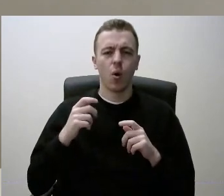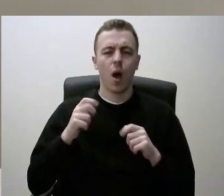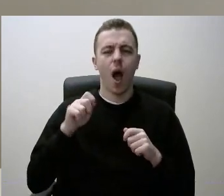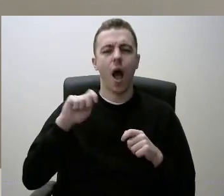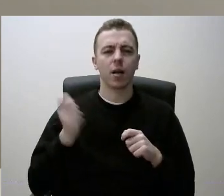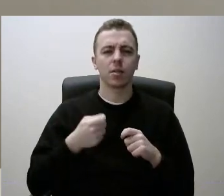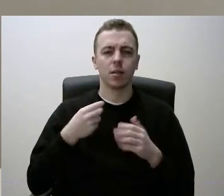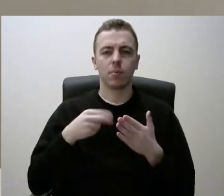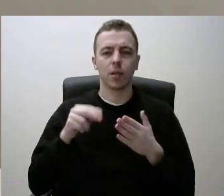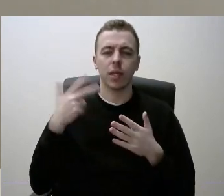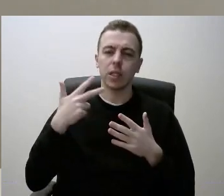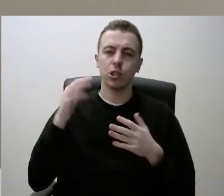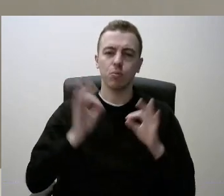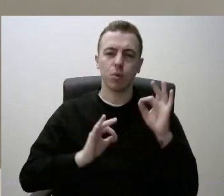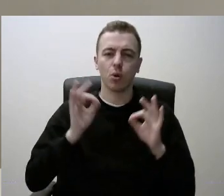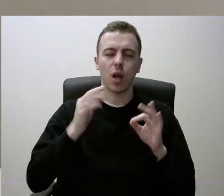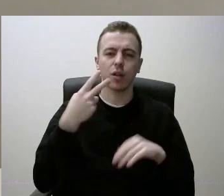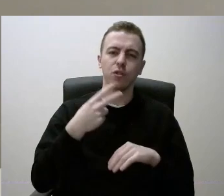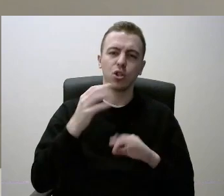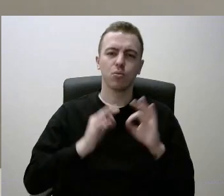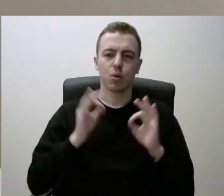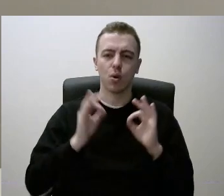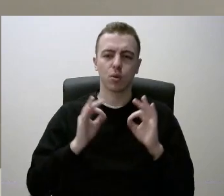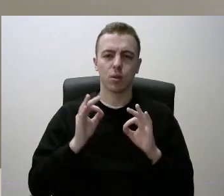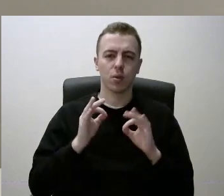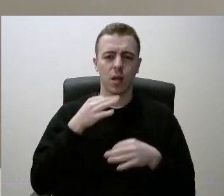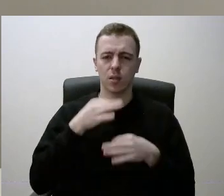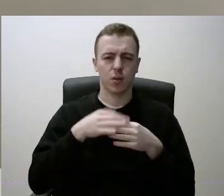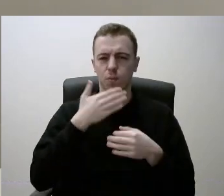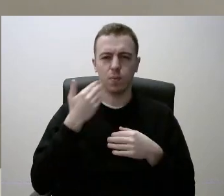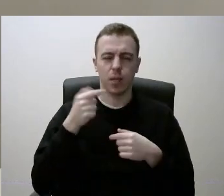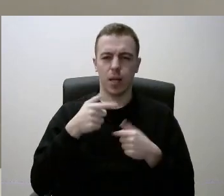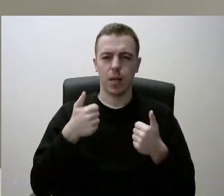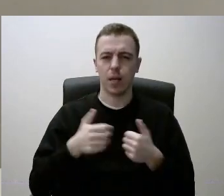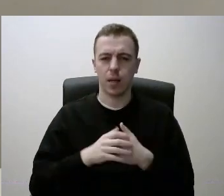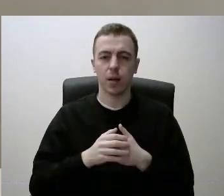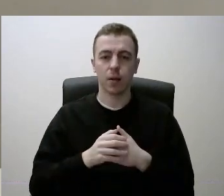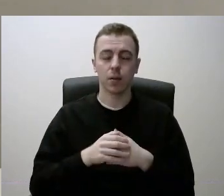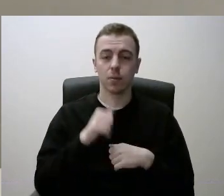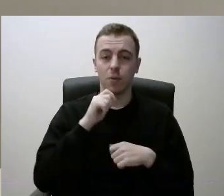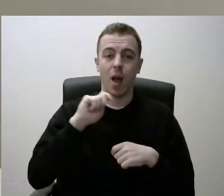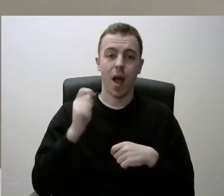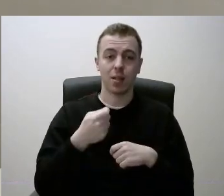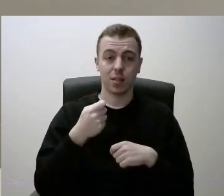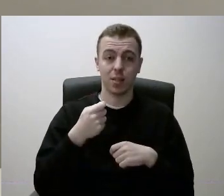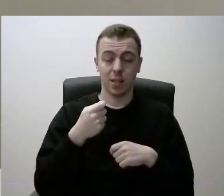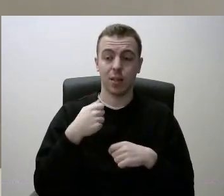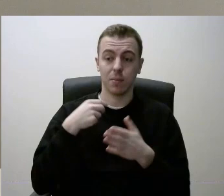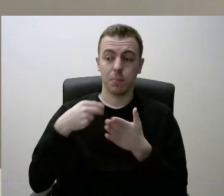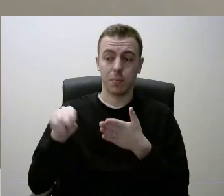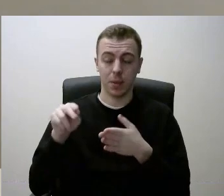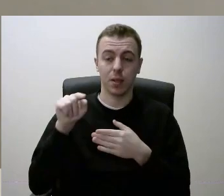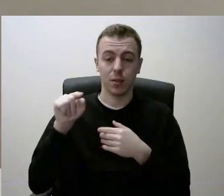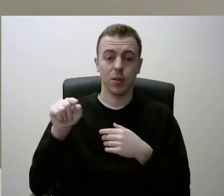ar 30% ar 20% neatsakingai, dėl to, kad buvimas akcininku tai nėra tik tai teisės, tai yra